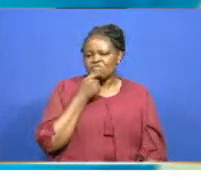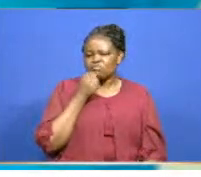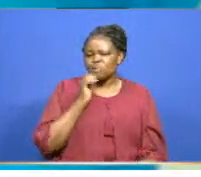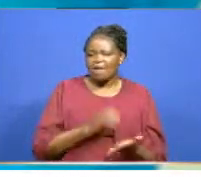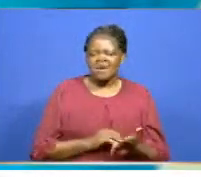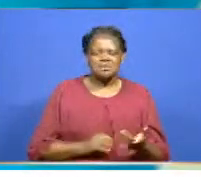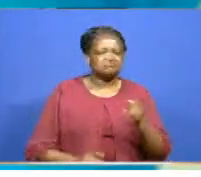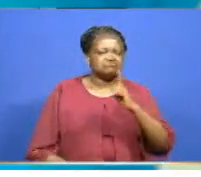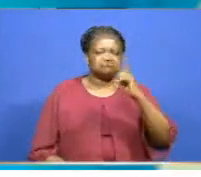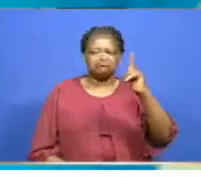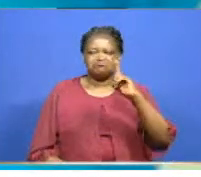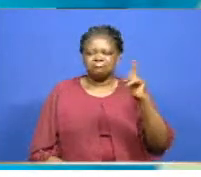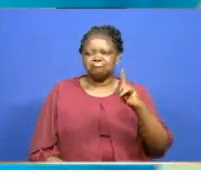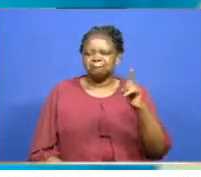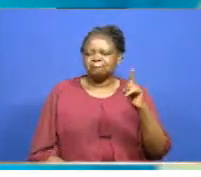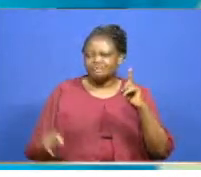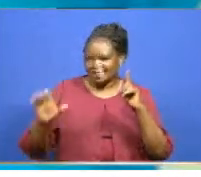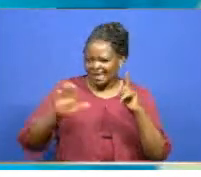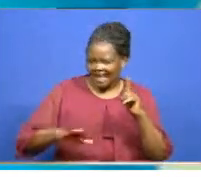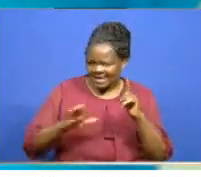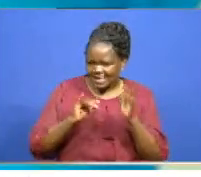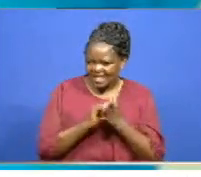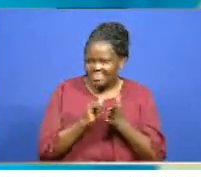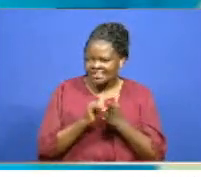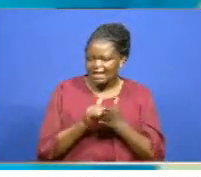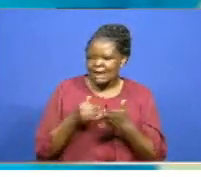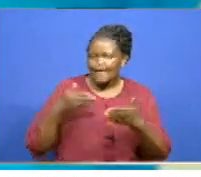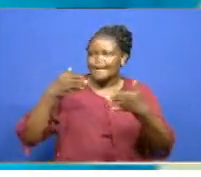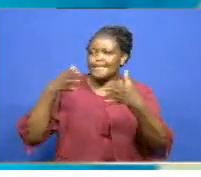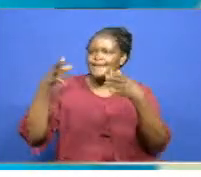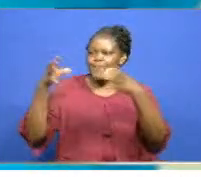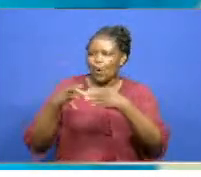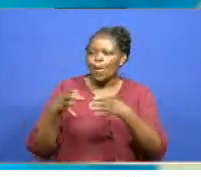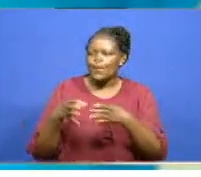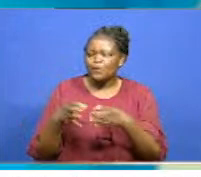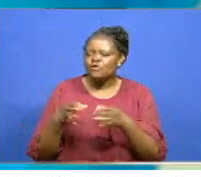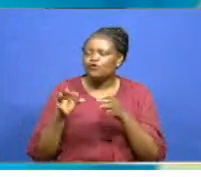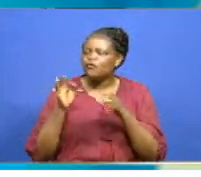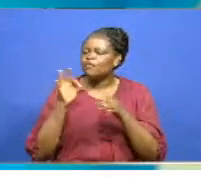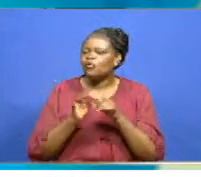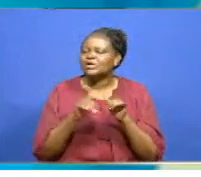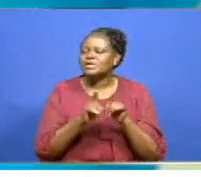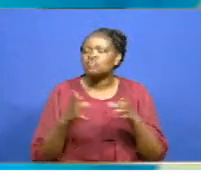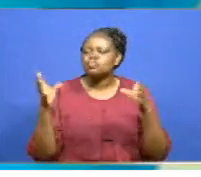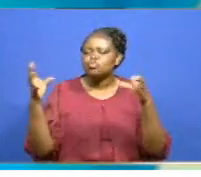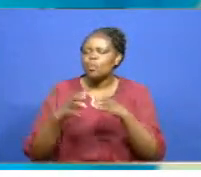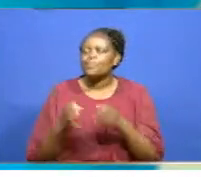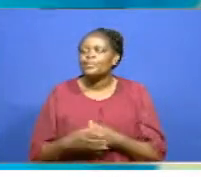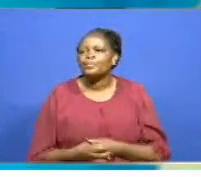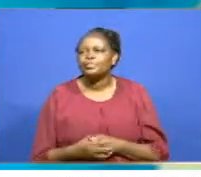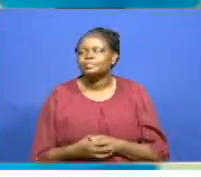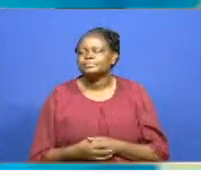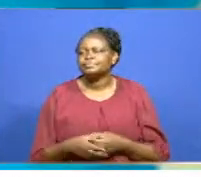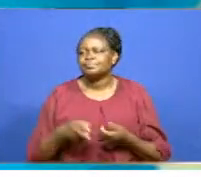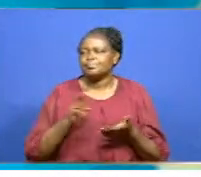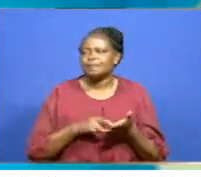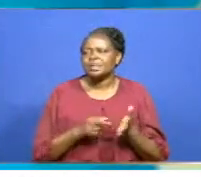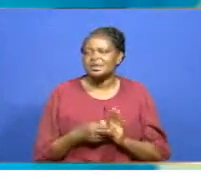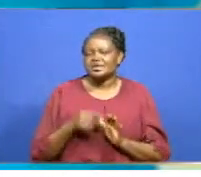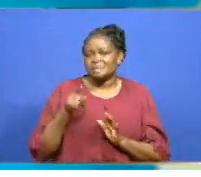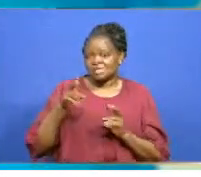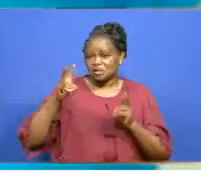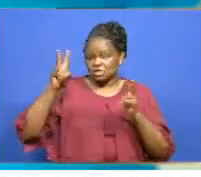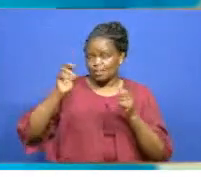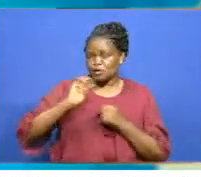unaweza pata kwamba haya ni maeneo ambayo yako block. So wakipiga kura zao zinaenda mwelekeo mmoja. So na hili swala